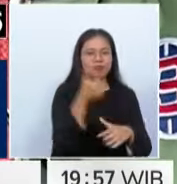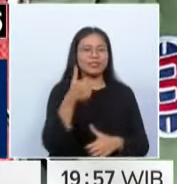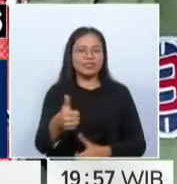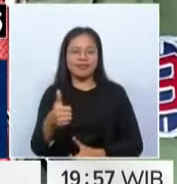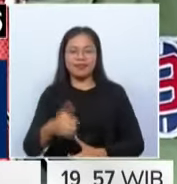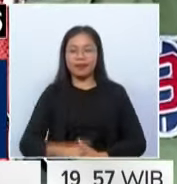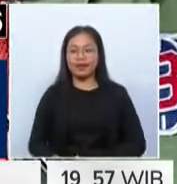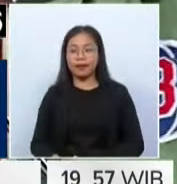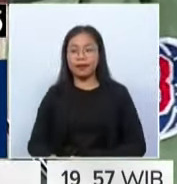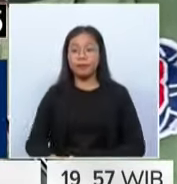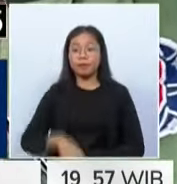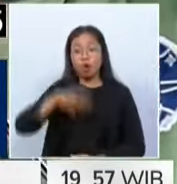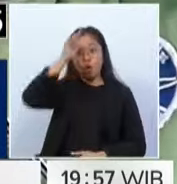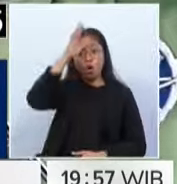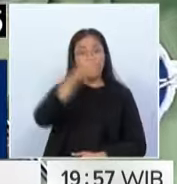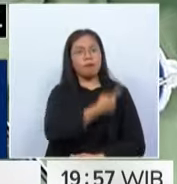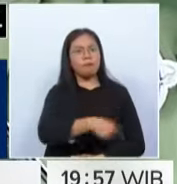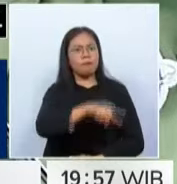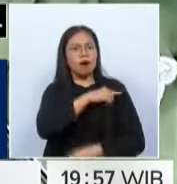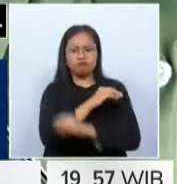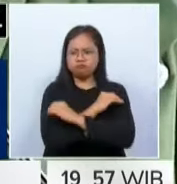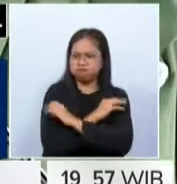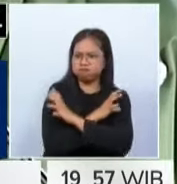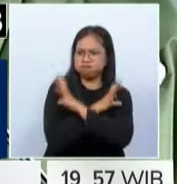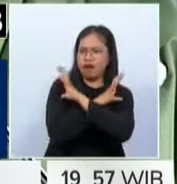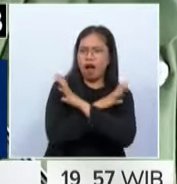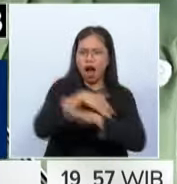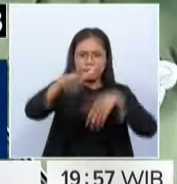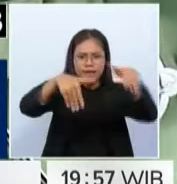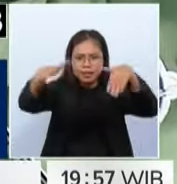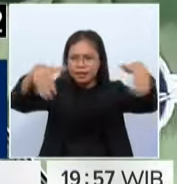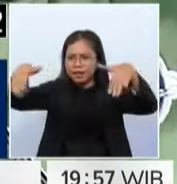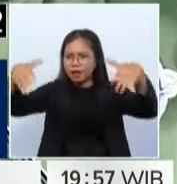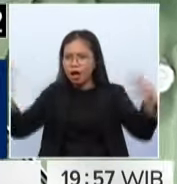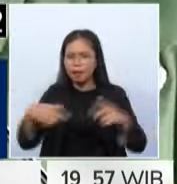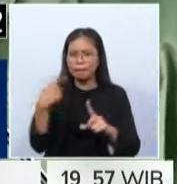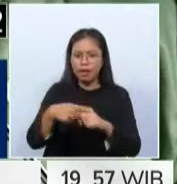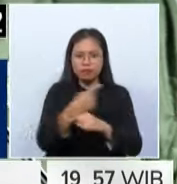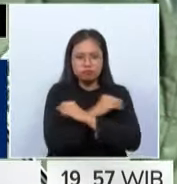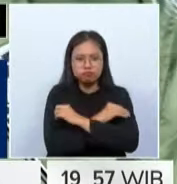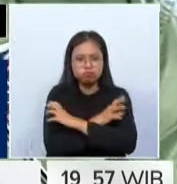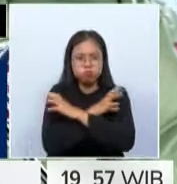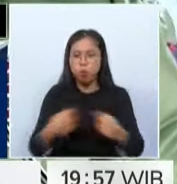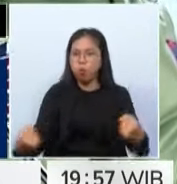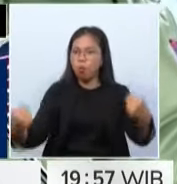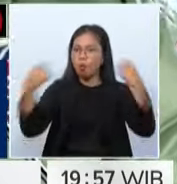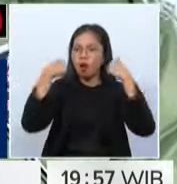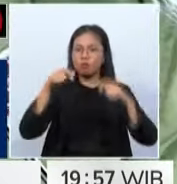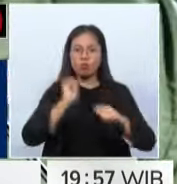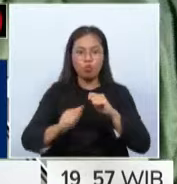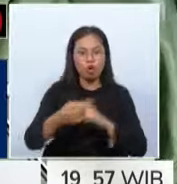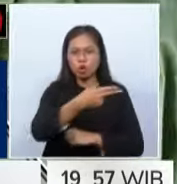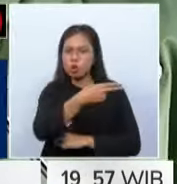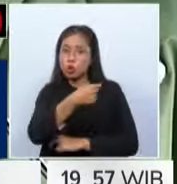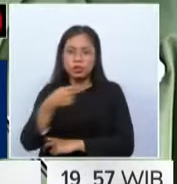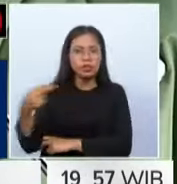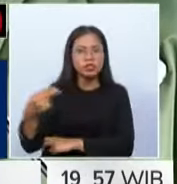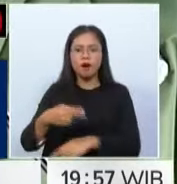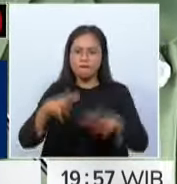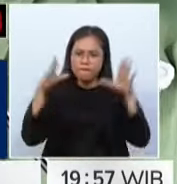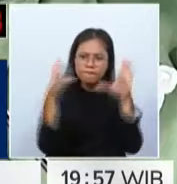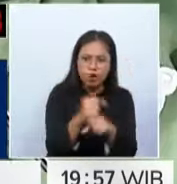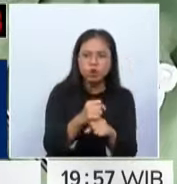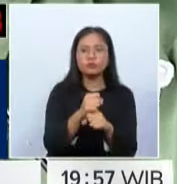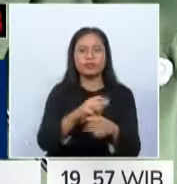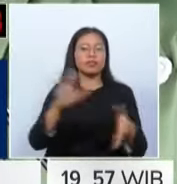SDM yang unggul untuk bisa meraih itu dan kekuatan itu akan berimbas kepada rakyat kecil satu butuh lapangan